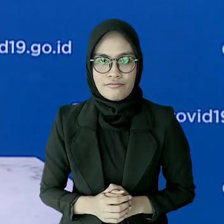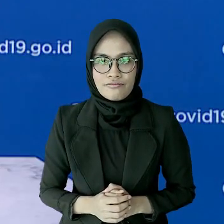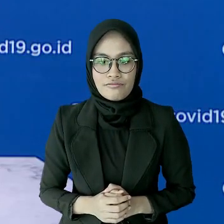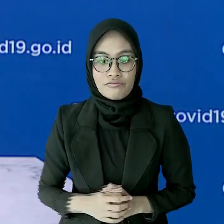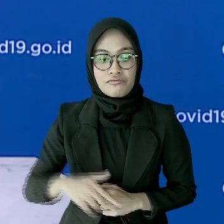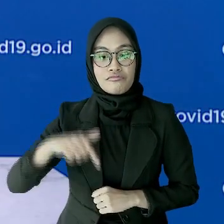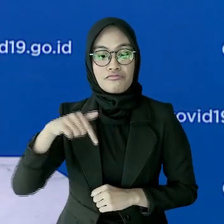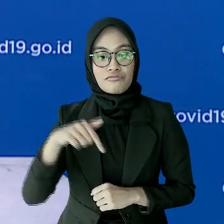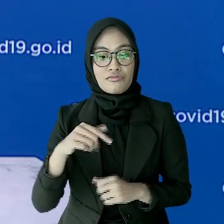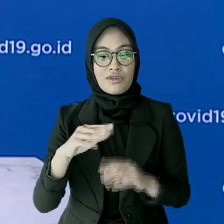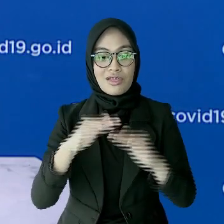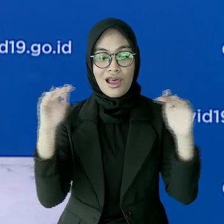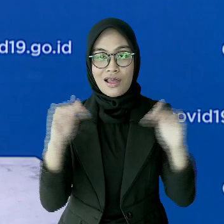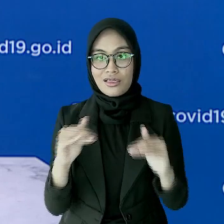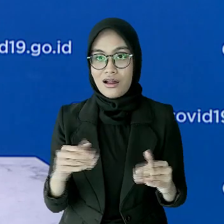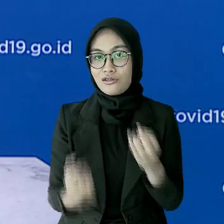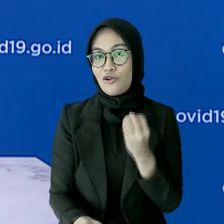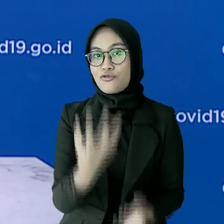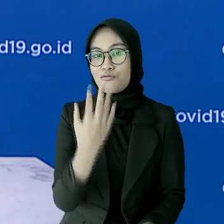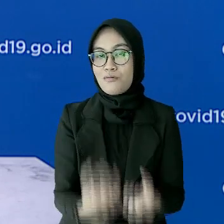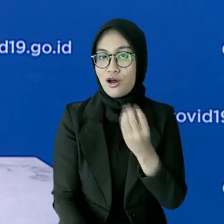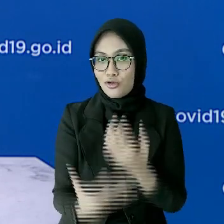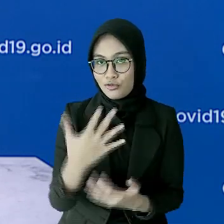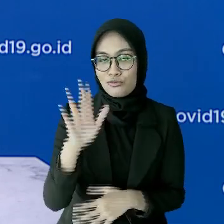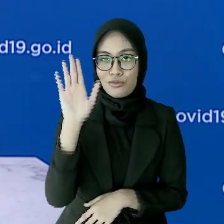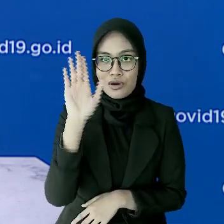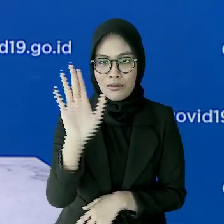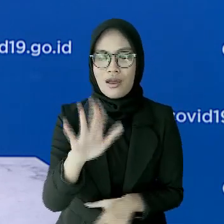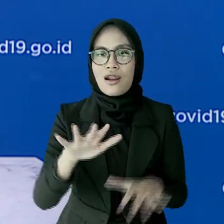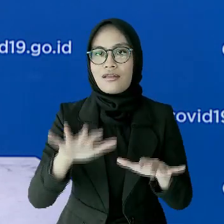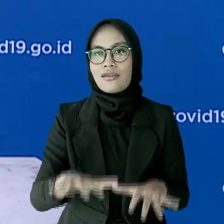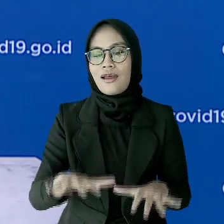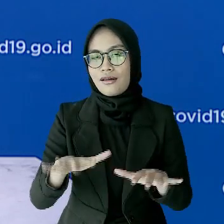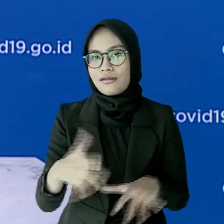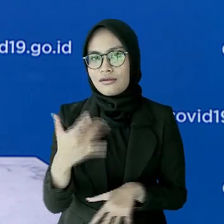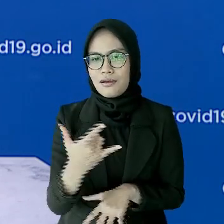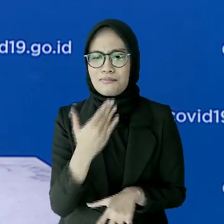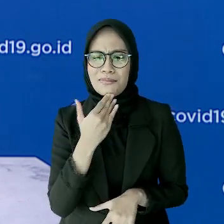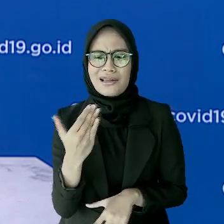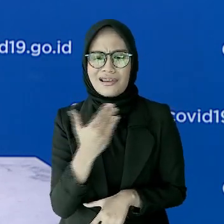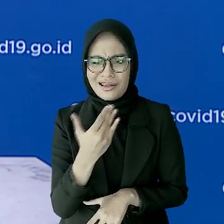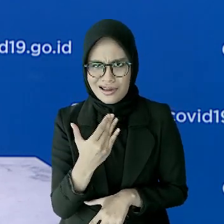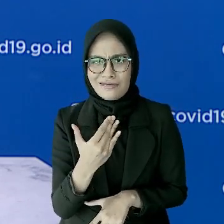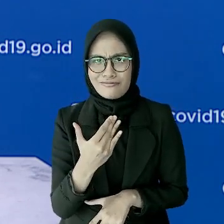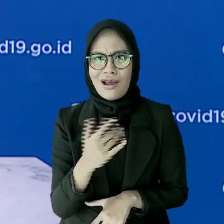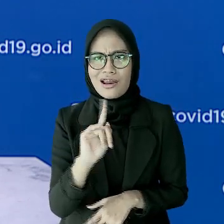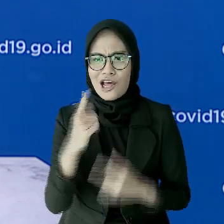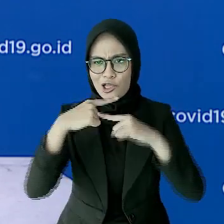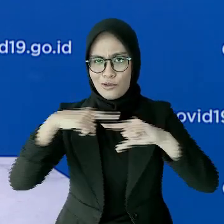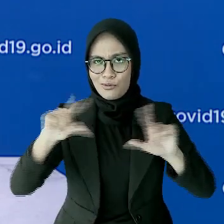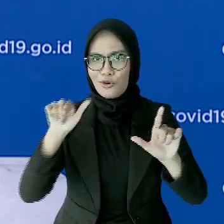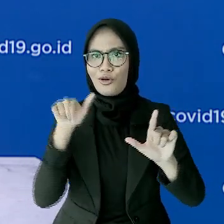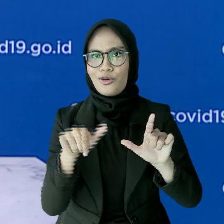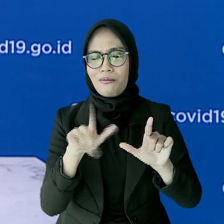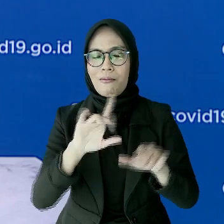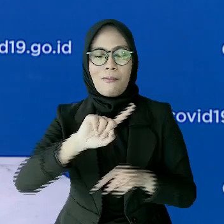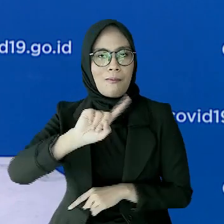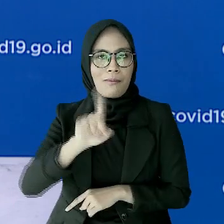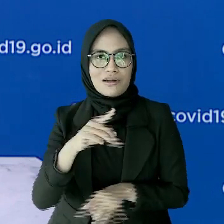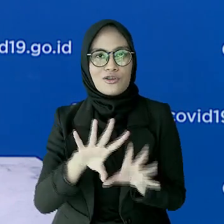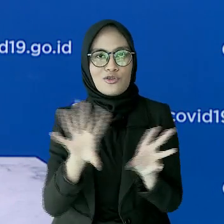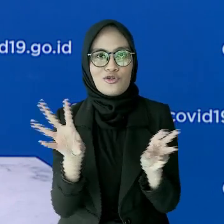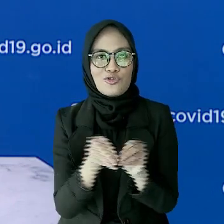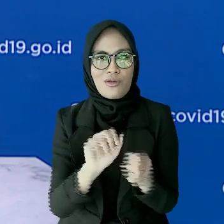pasca periode Nataru, seringkali menimbulkan lonjakan kasus. Jadikan momen Nataru tahun